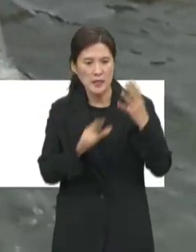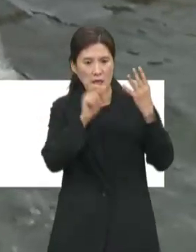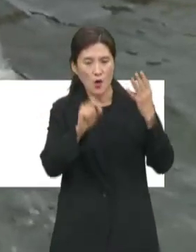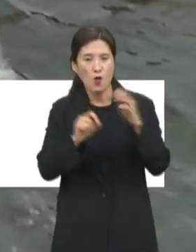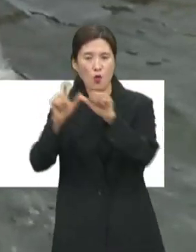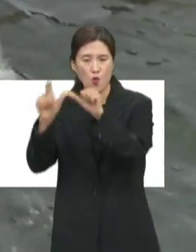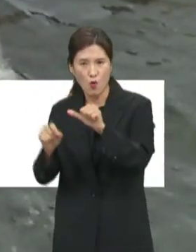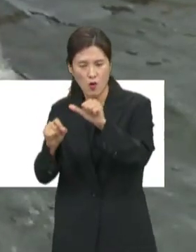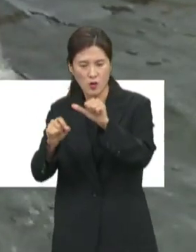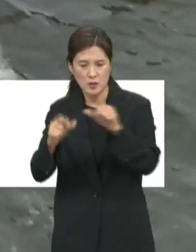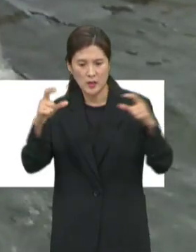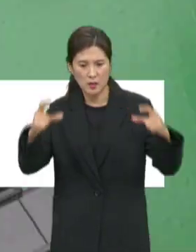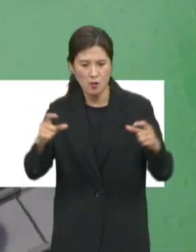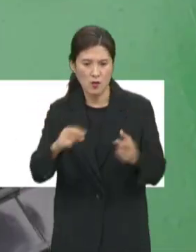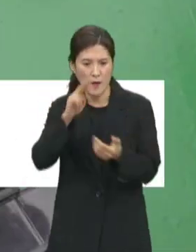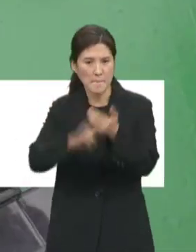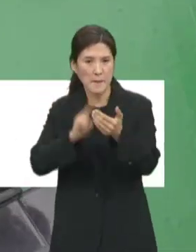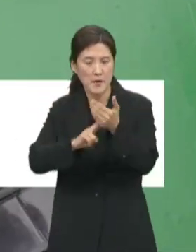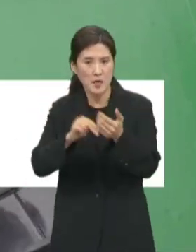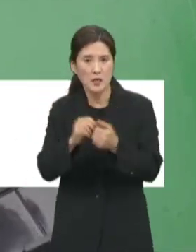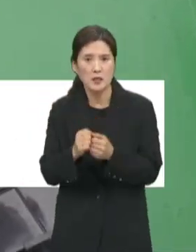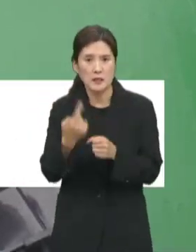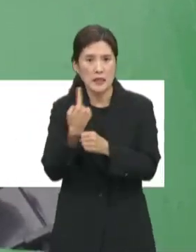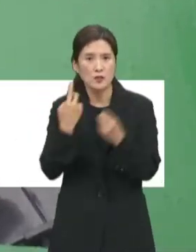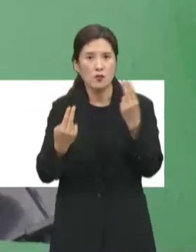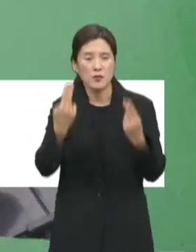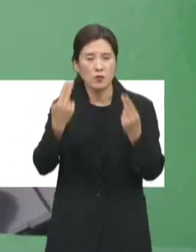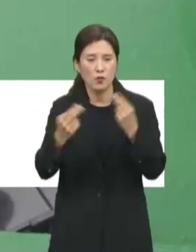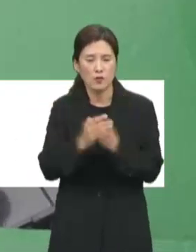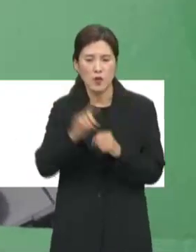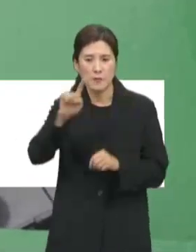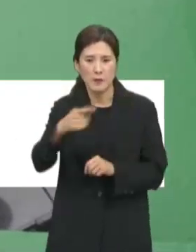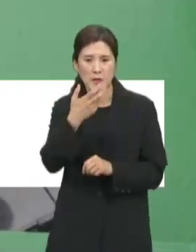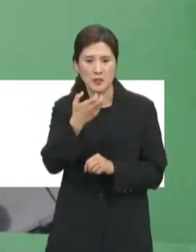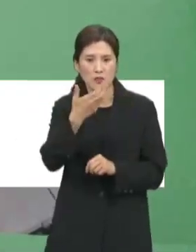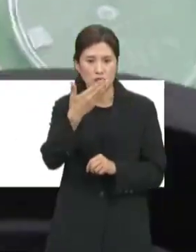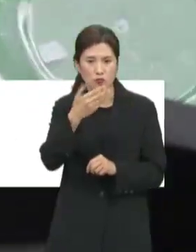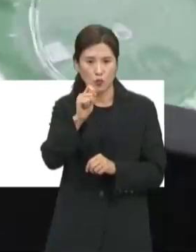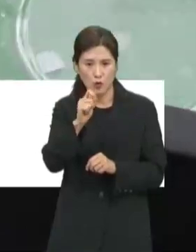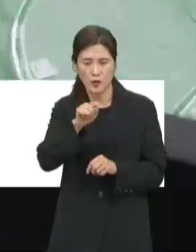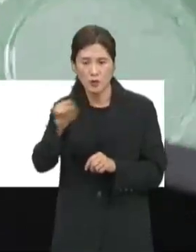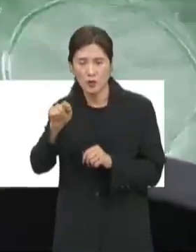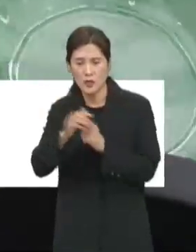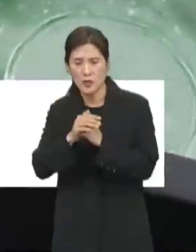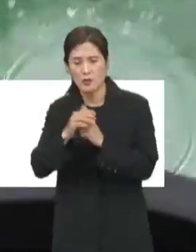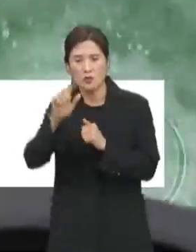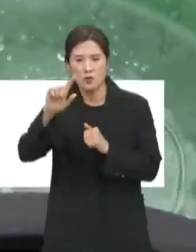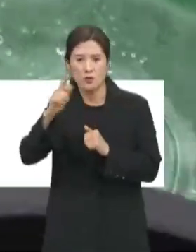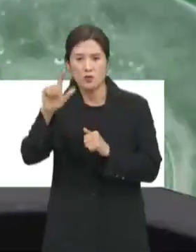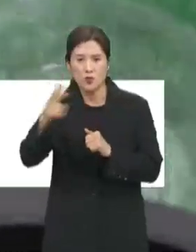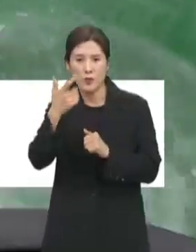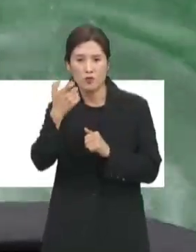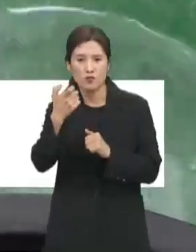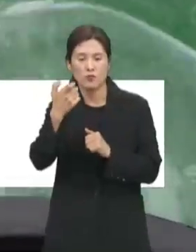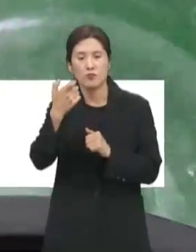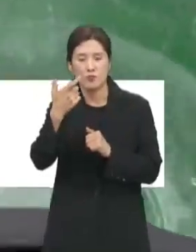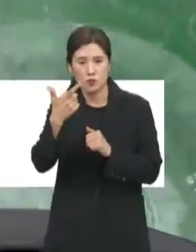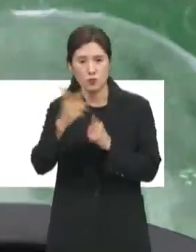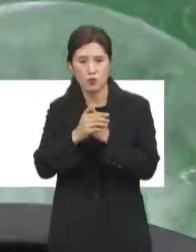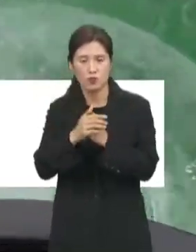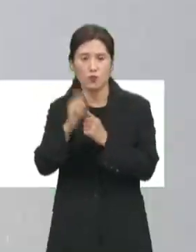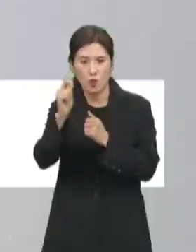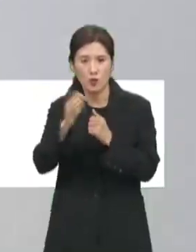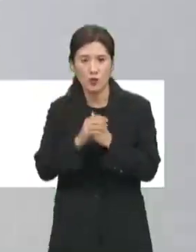5월 서천지역 꽃게 위판량이 지난해 같은 기간보다 189 t 늘어난 662을 기록했다며